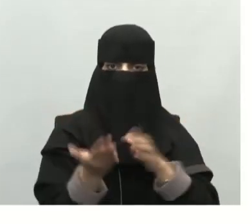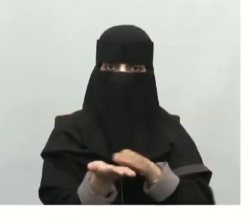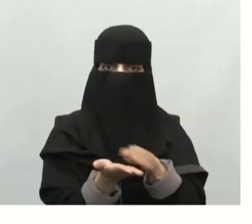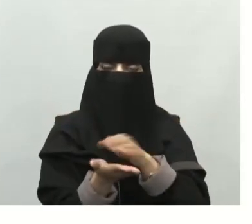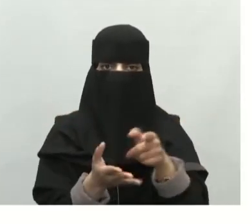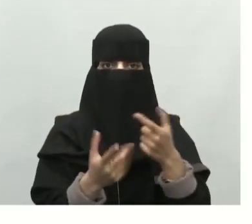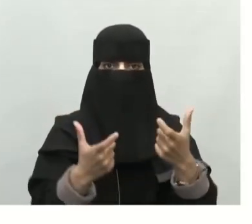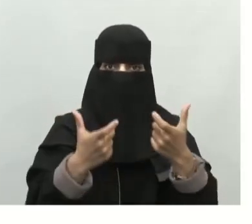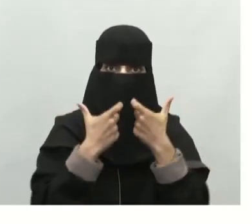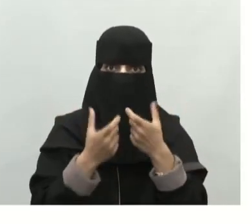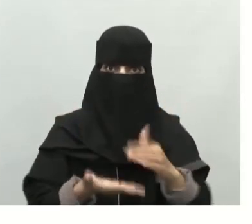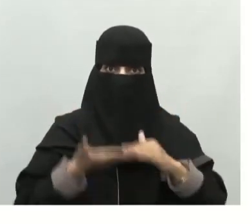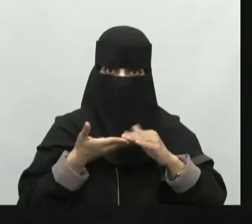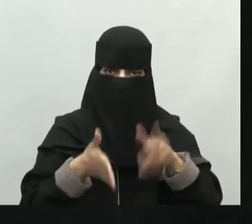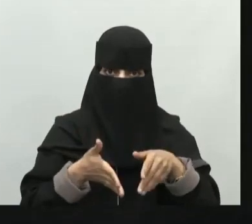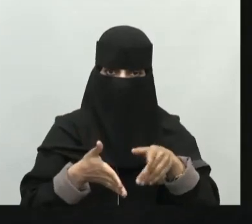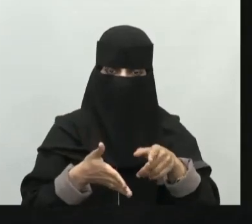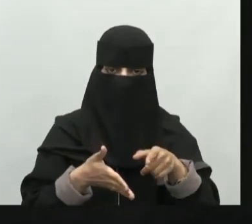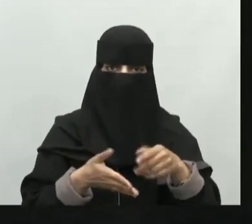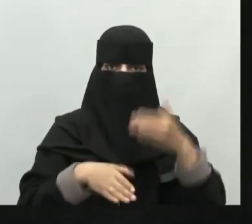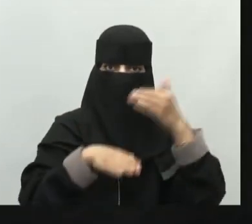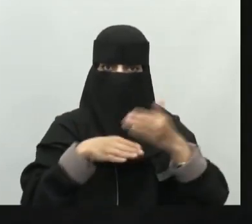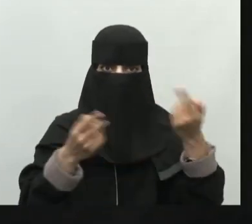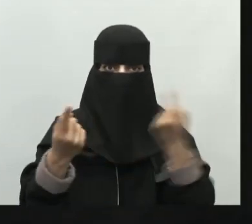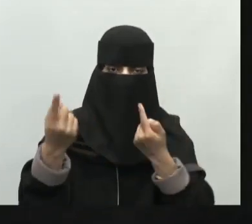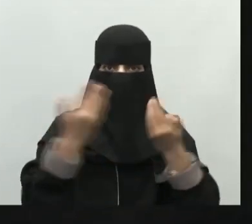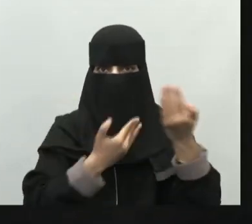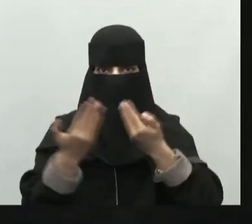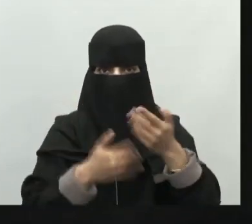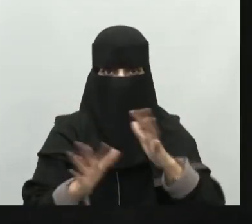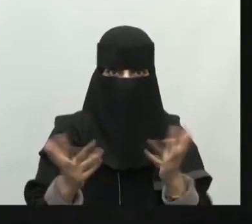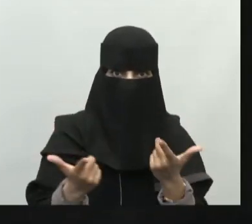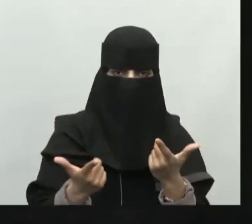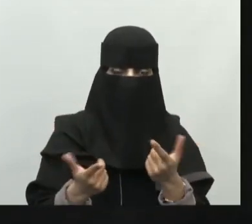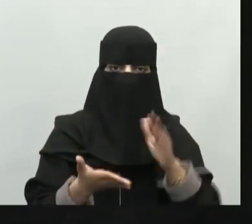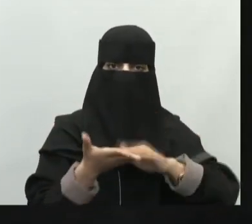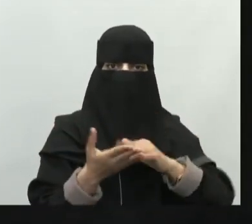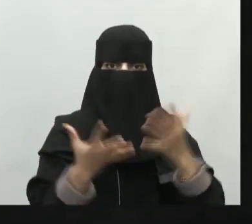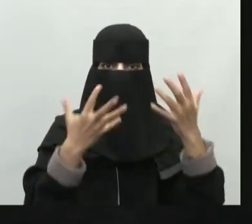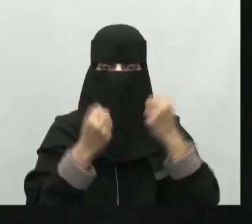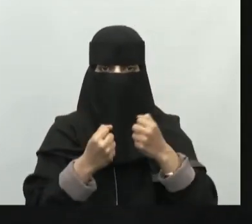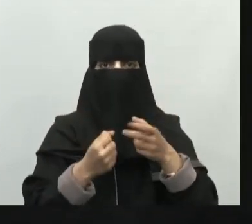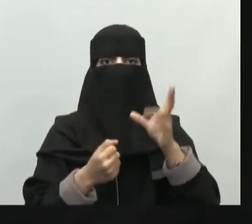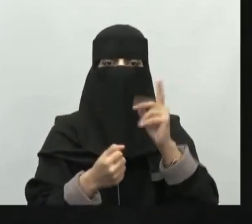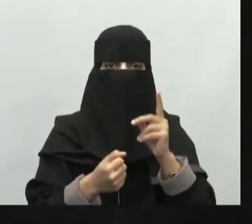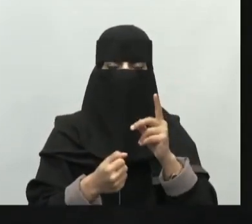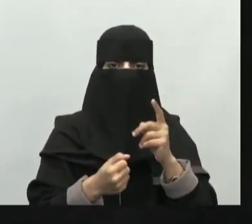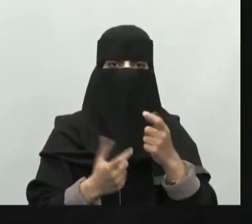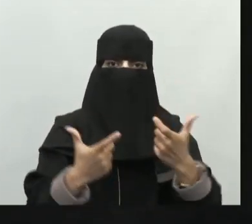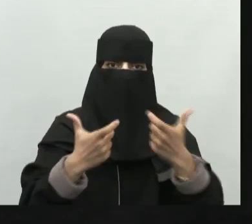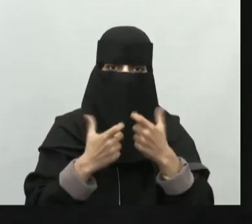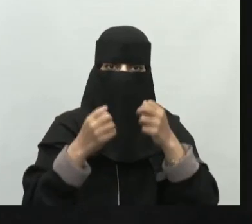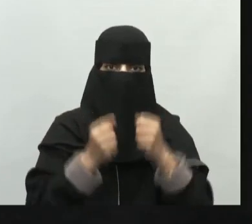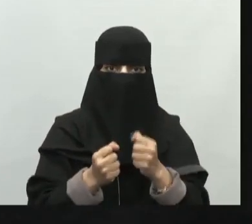حتى تحميها سواء من اصابات او من المخاطر الاخرى وكذلك تمنع